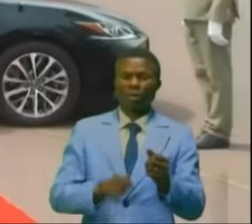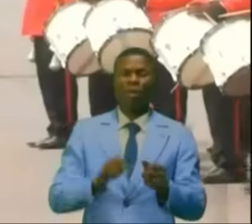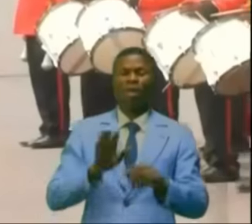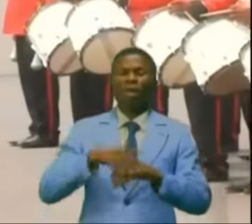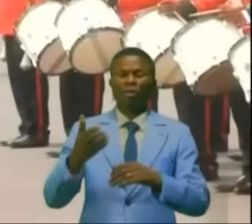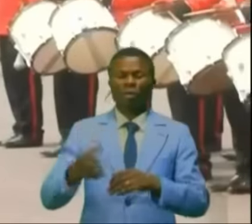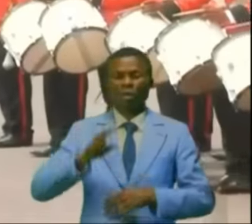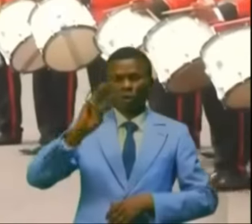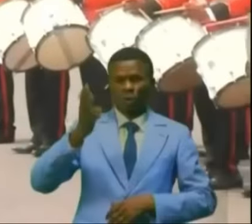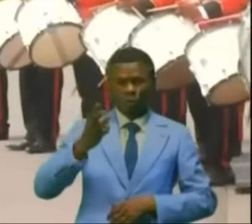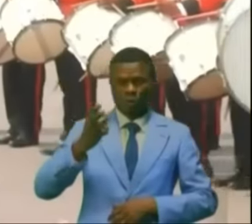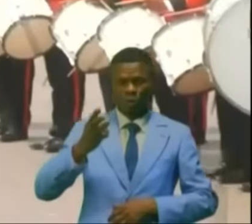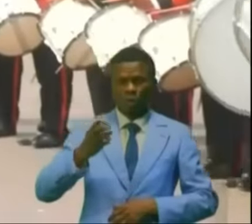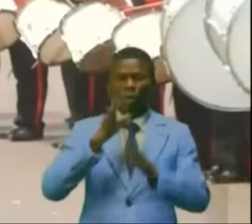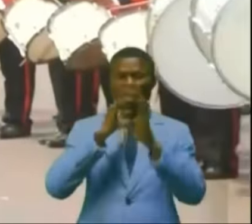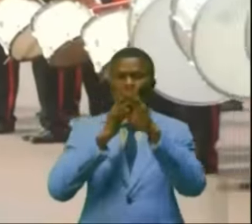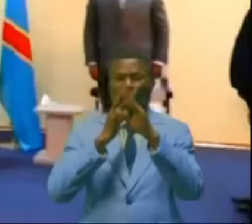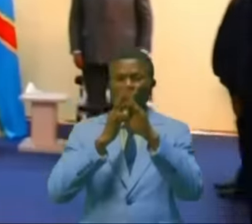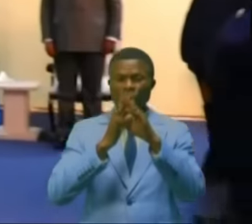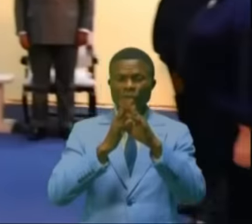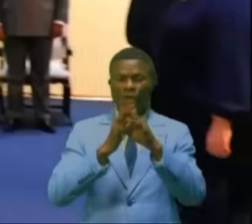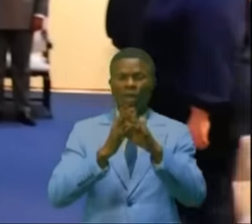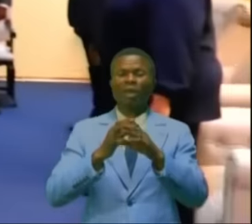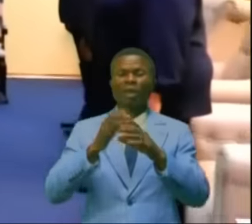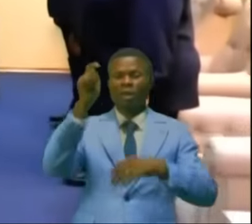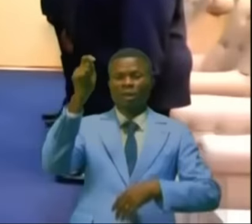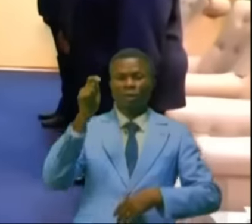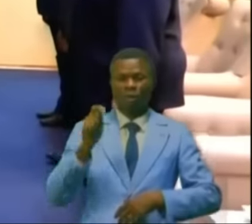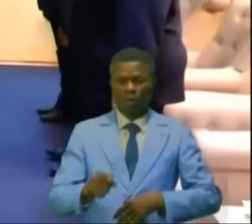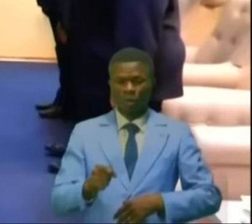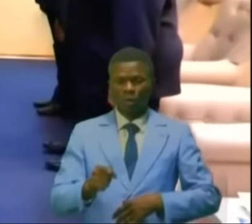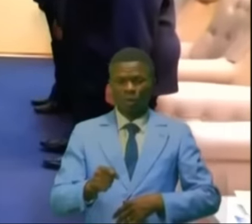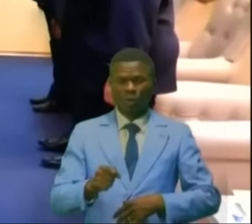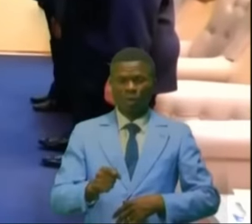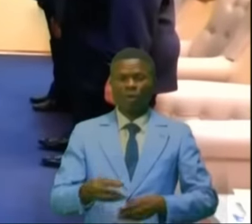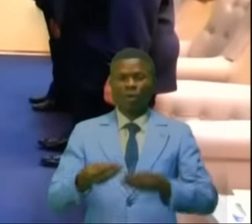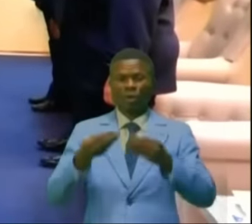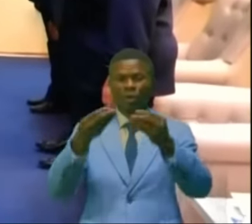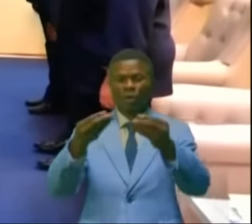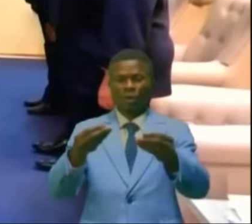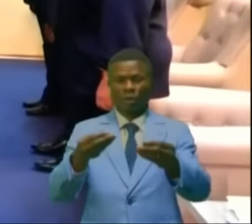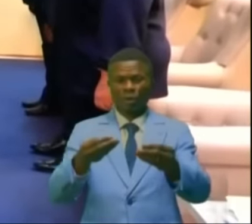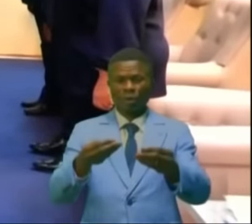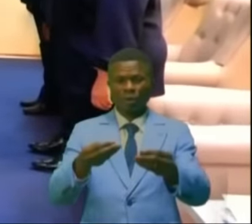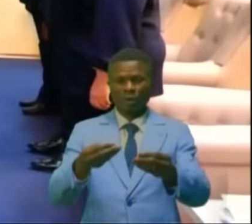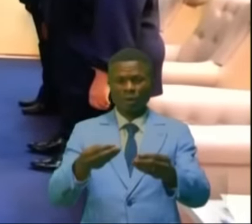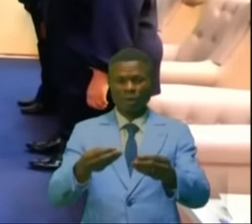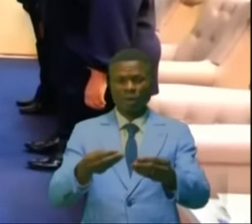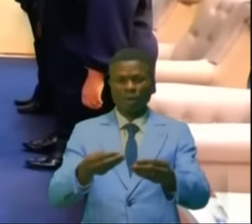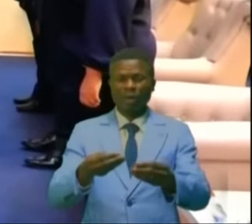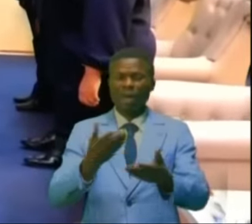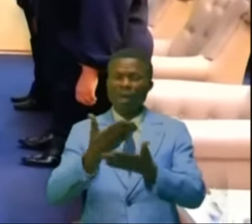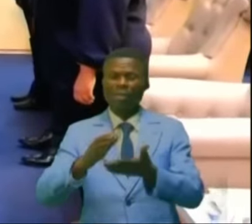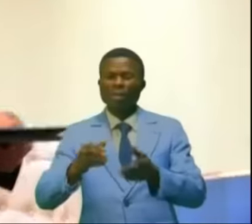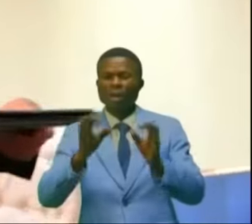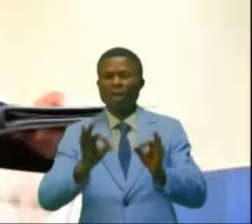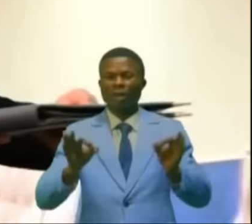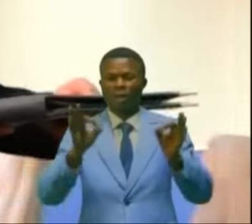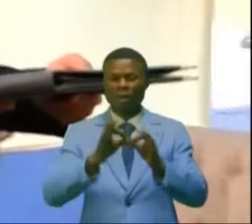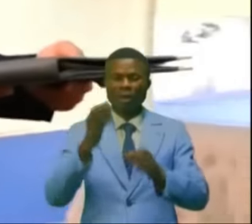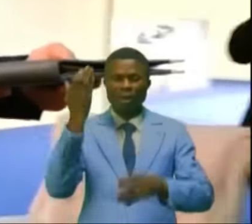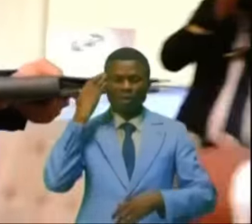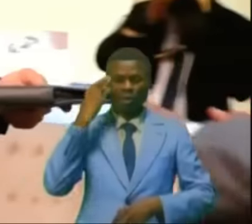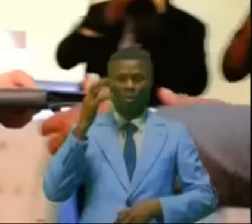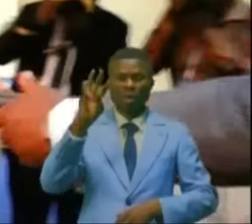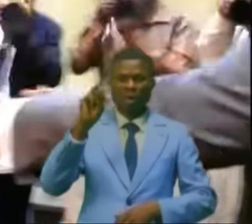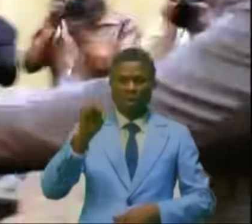Enfin, la fanfare de la garde républicaine a également offert une de ses plus belles parties à M.